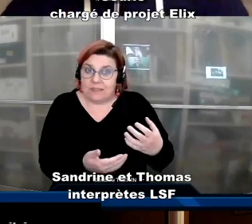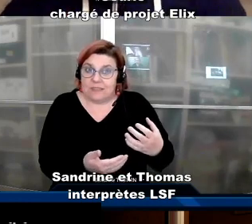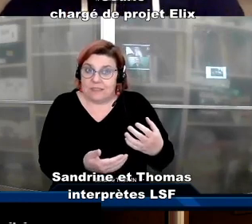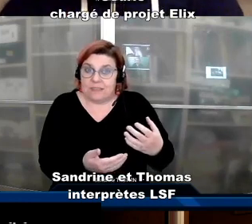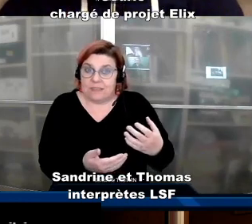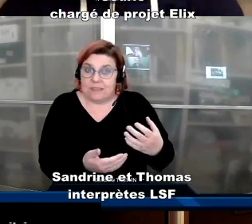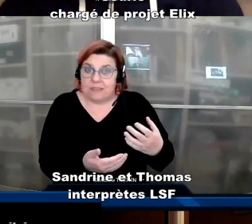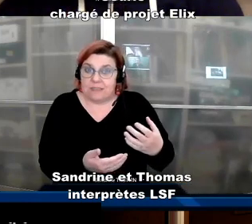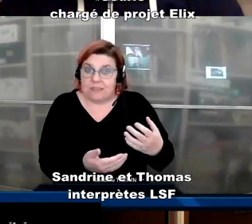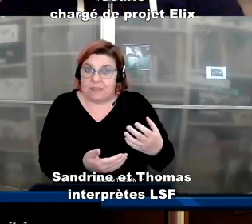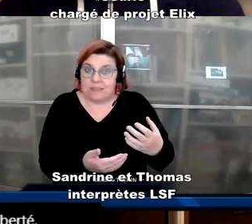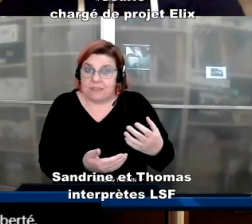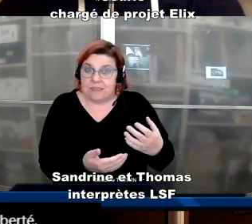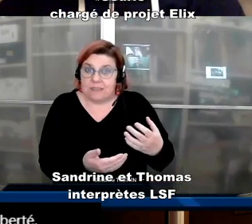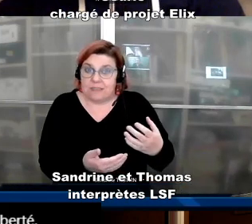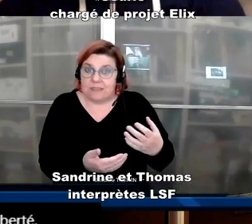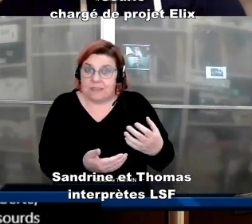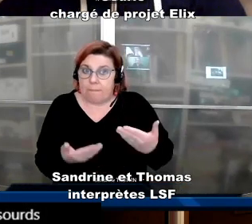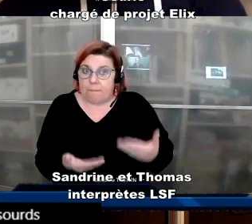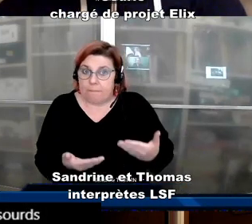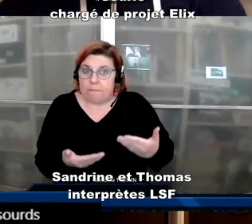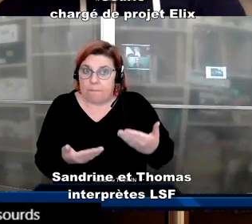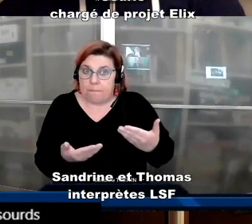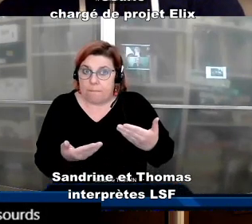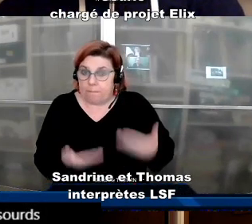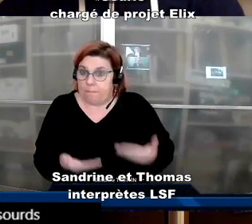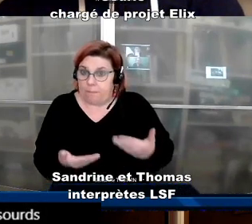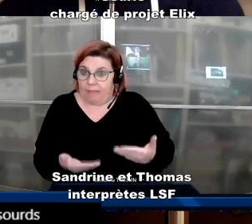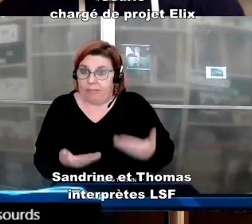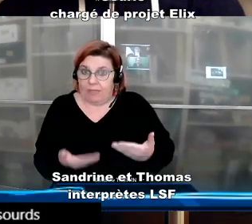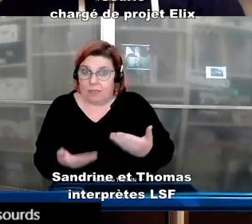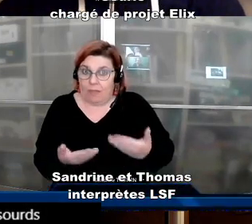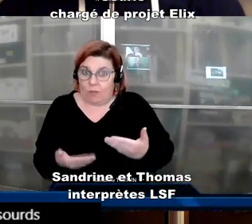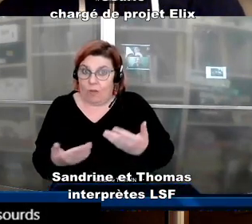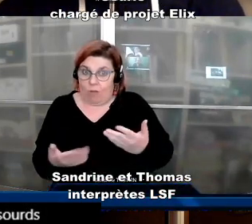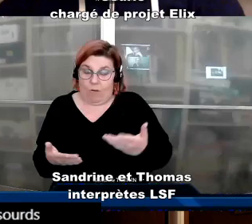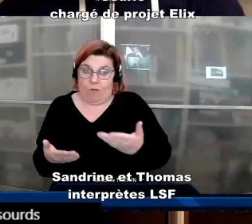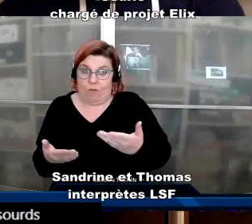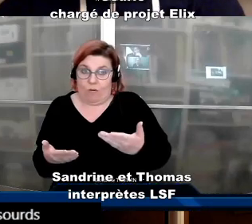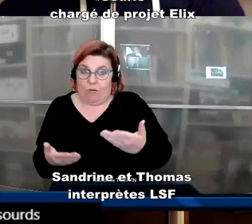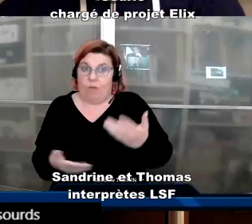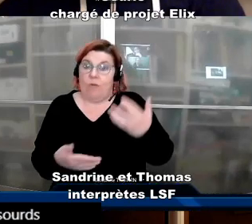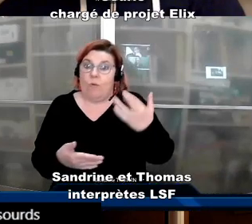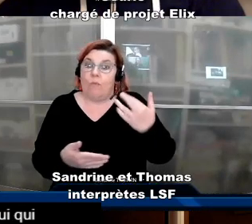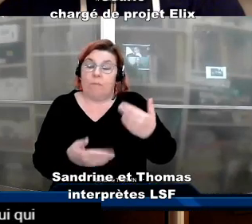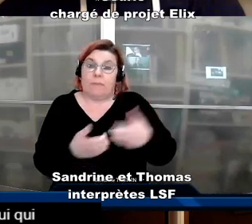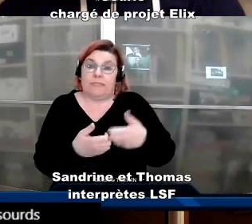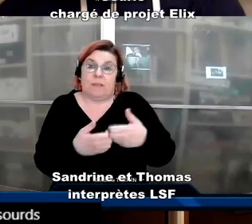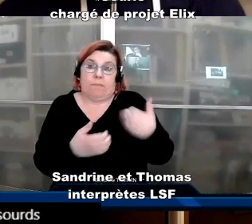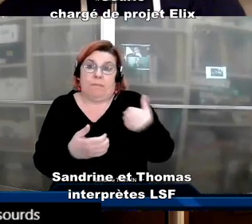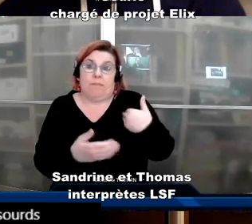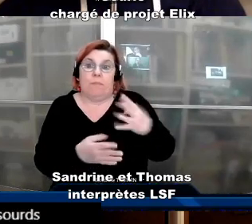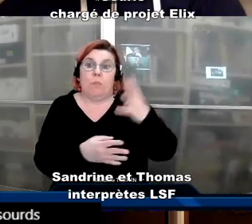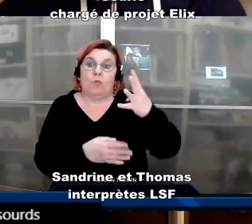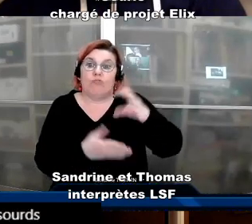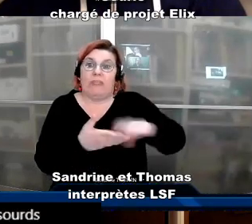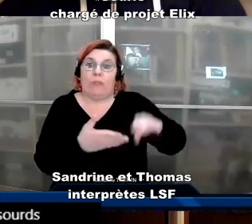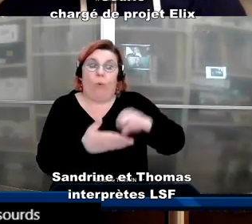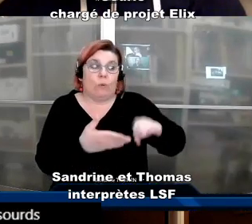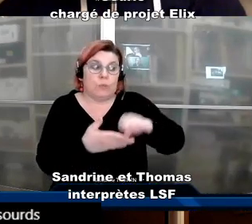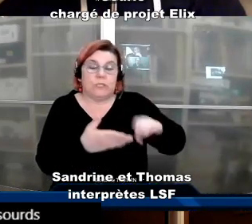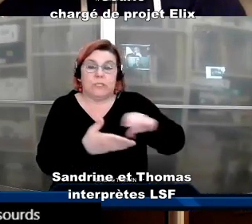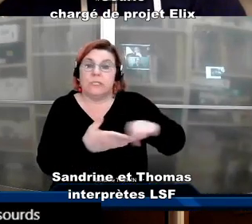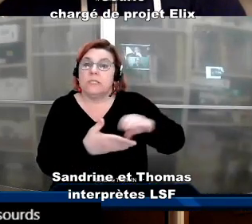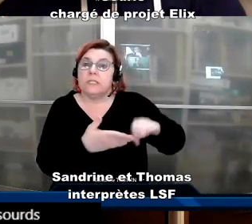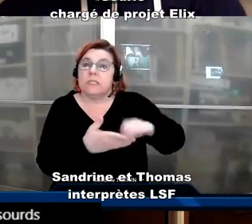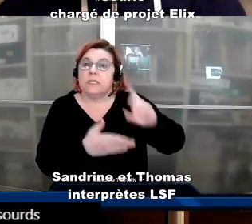Et maintenant, pareil, j'ai retravaillé sur un projet avec des sourds qui venaient de Toulouse et c'est un peu différent. Donc, il faut, les expressions ou